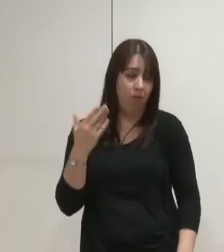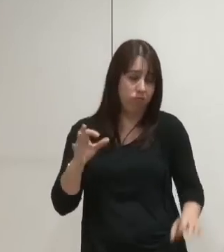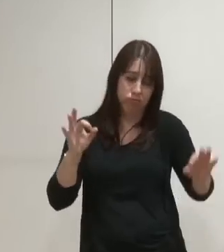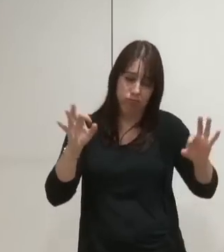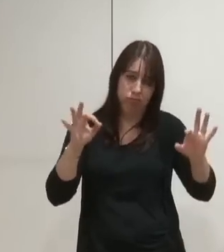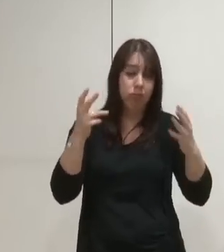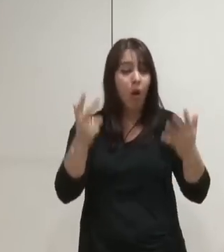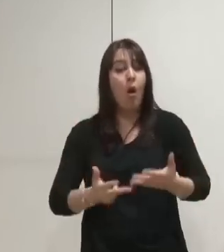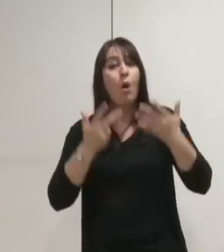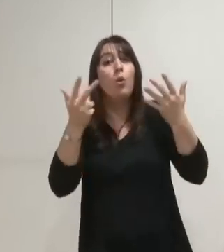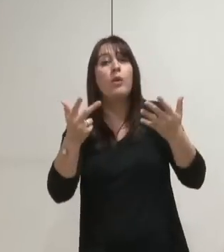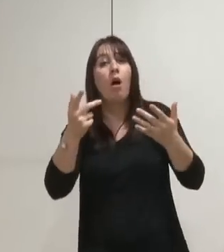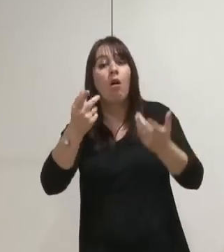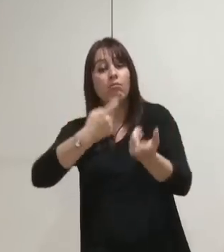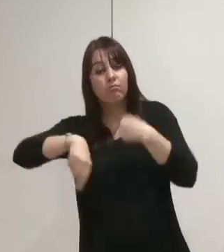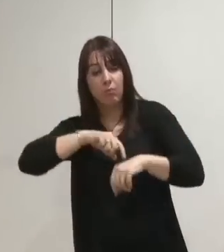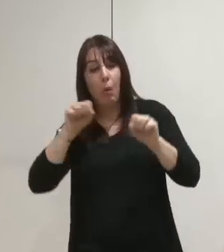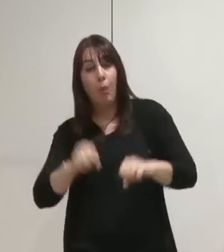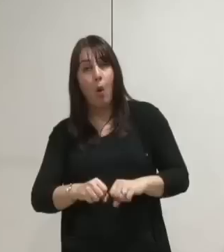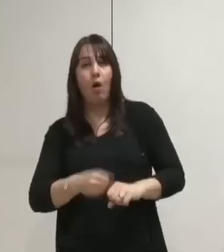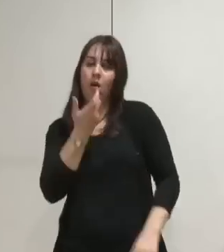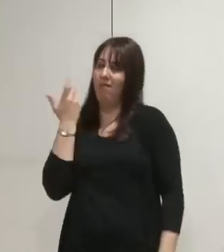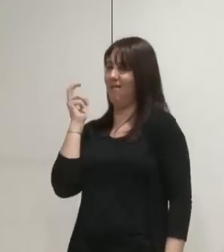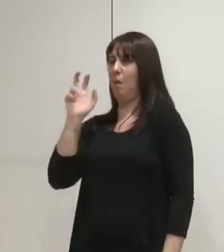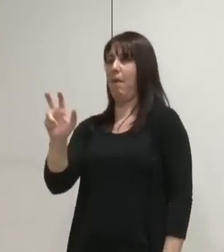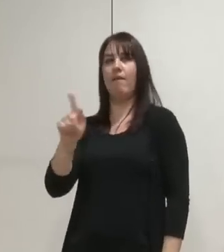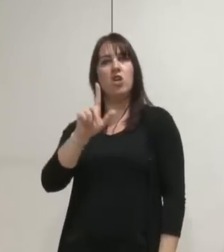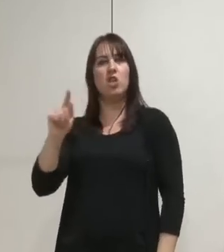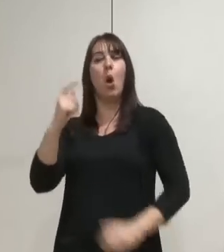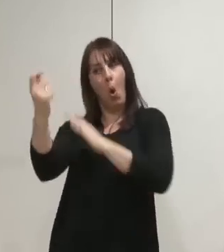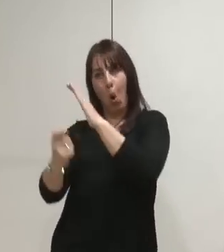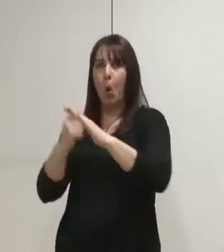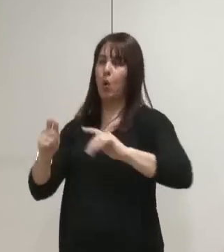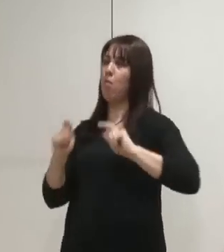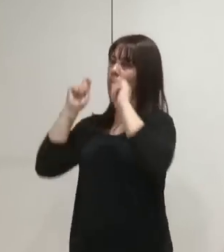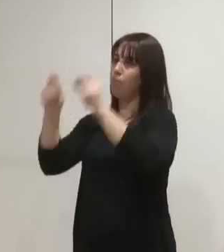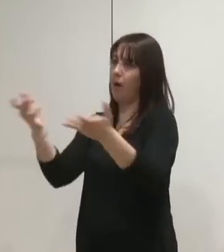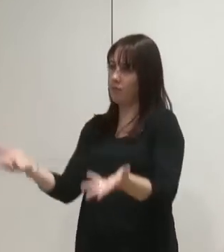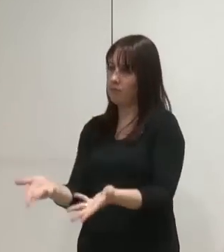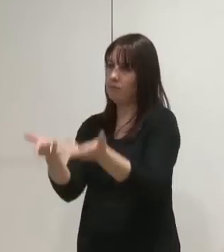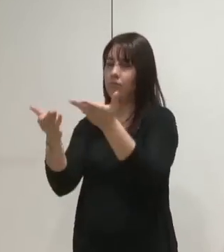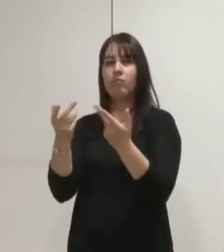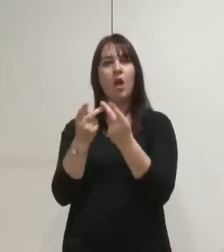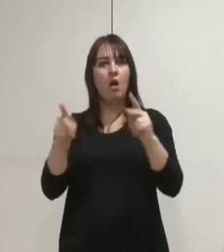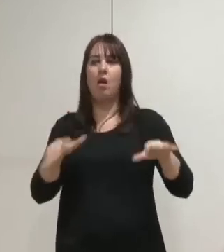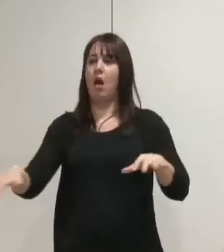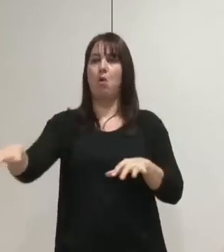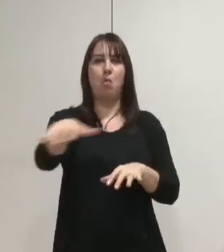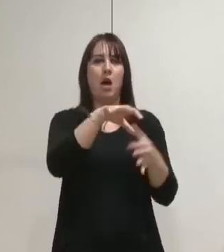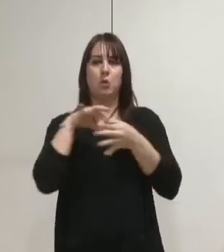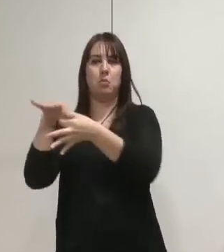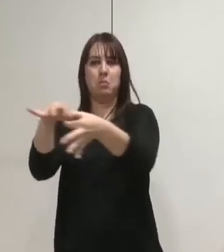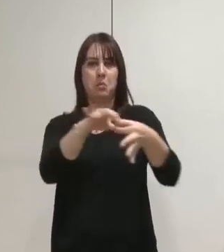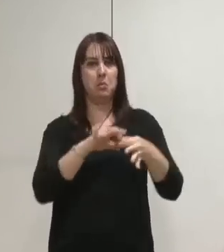ben si nous en avons la capacité ce sera GEG qui reprendra les commandes au niveau d'une agglomération qui